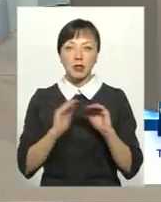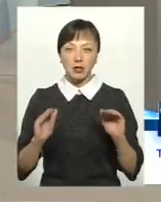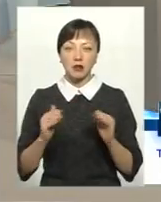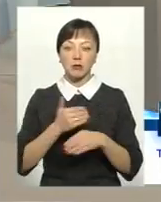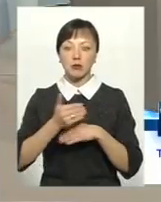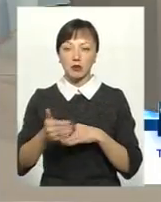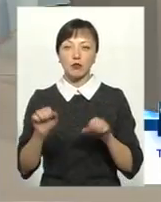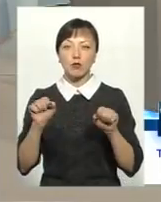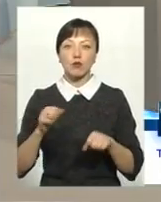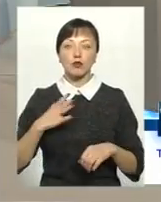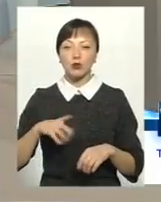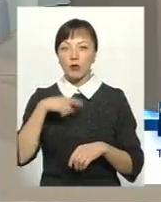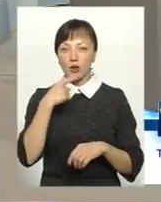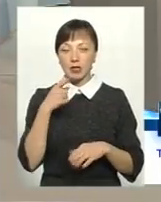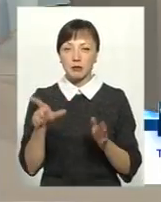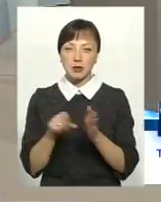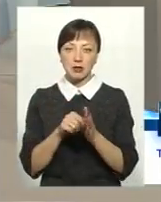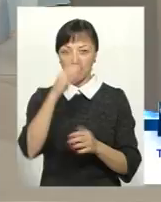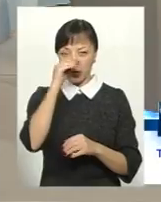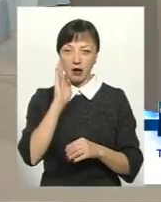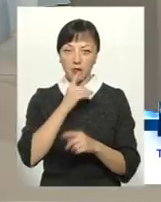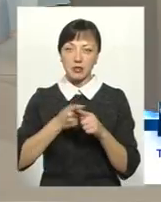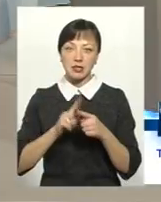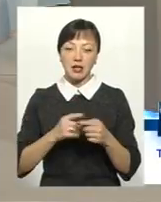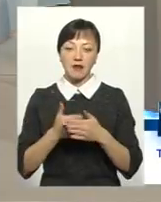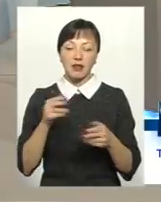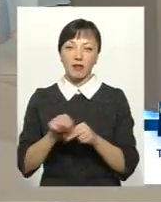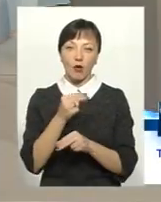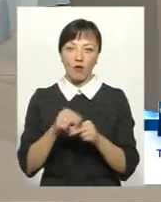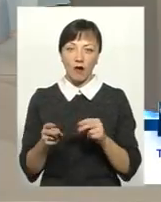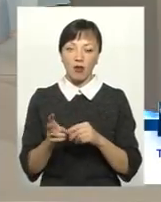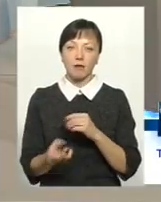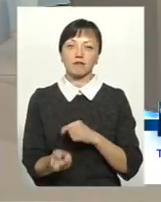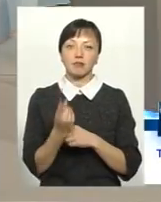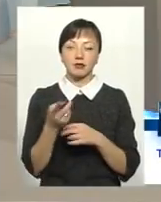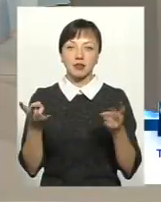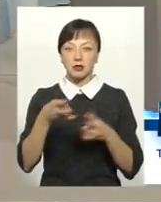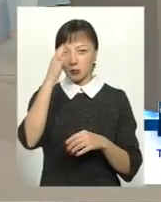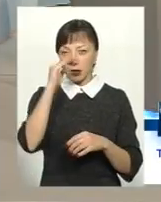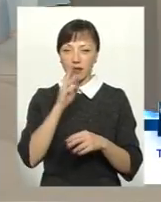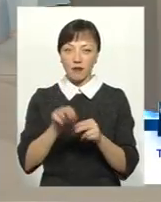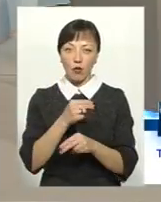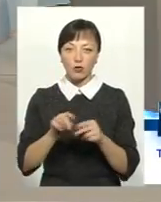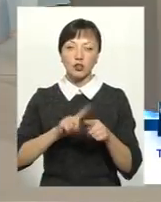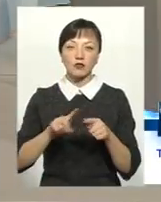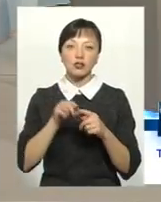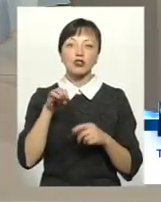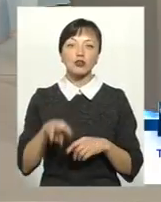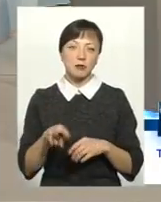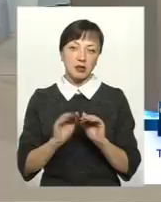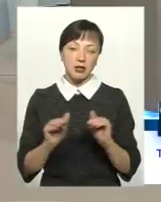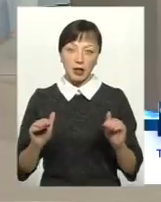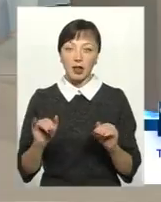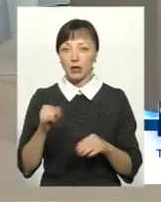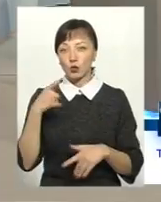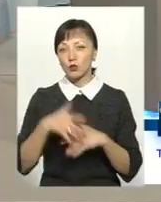вже мусимо говорити з батьками, тому що це йде все від виховання. Іноді треба батьків виховати скоріше, ніж підлітків.